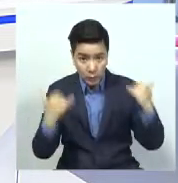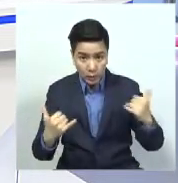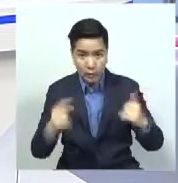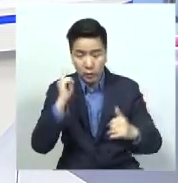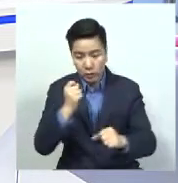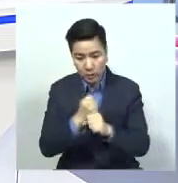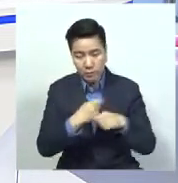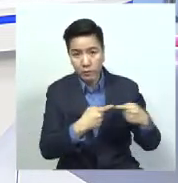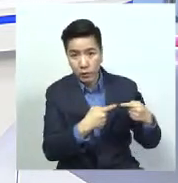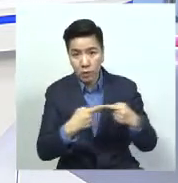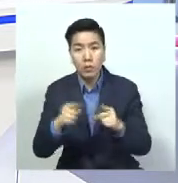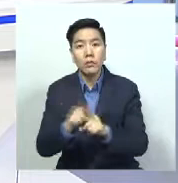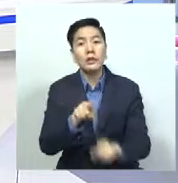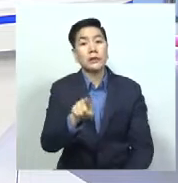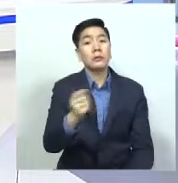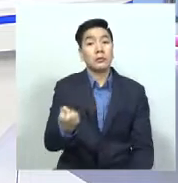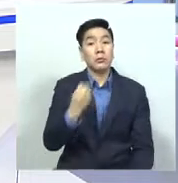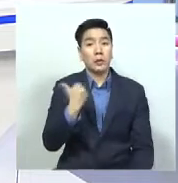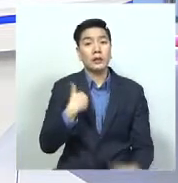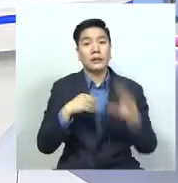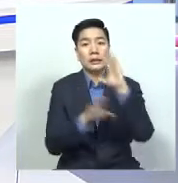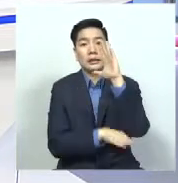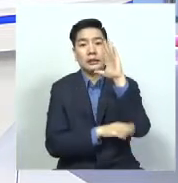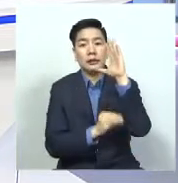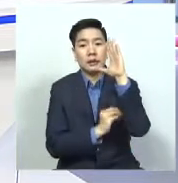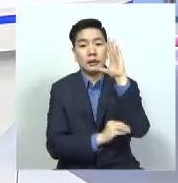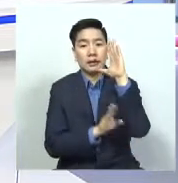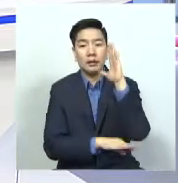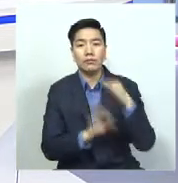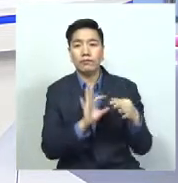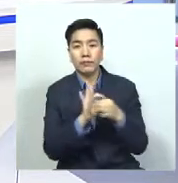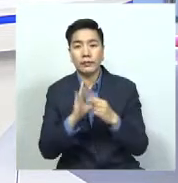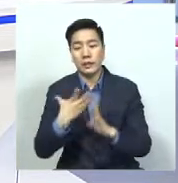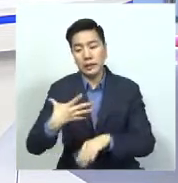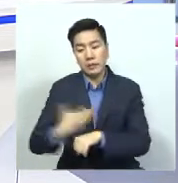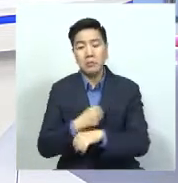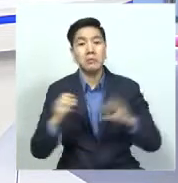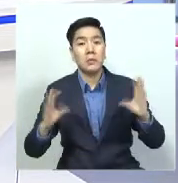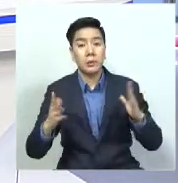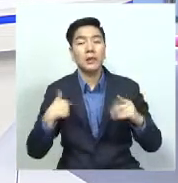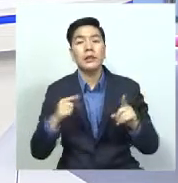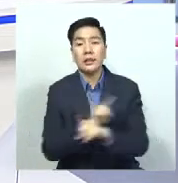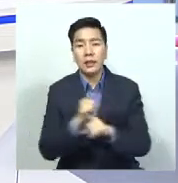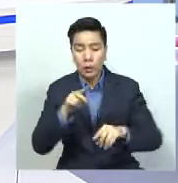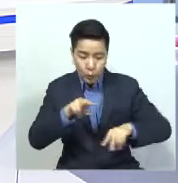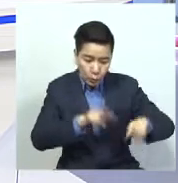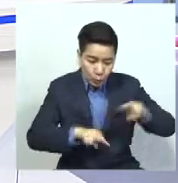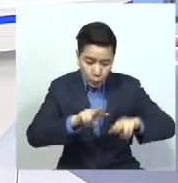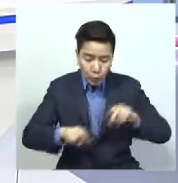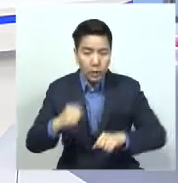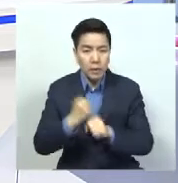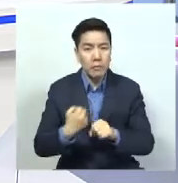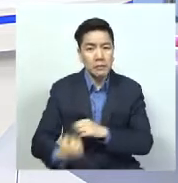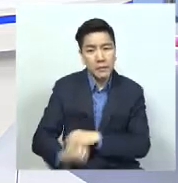นี้ก็ยังคงต้องทำอย่างเข้มงวดอย่างที่คุณกรองแก้วบอกว่าภาคใต้ถึงแม้ว่าไม่ได้มีความเชื่อมโยงของเรื่องการเมืองแต่ว่าเรื่องของการตรวจตราตรว